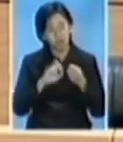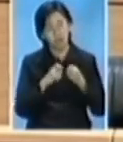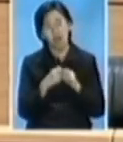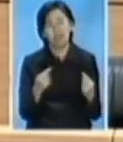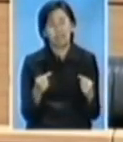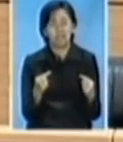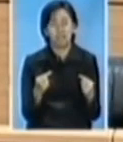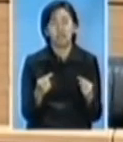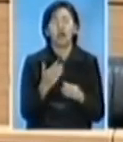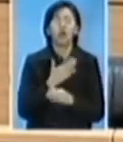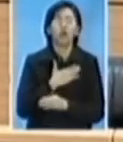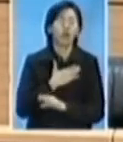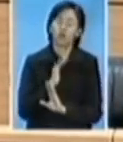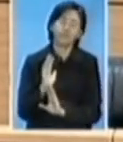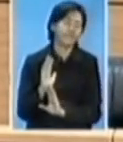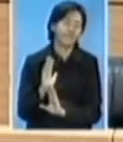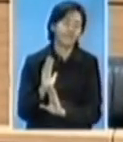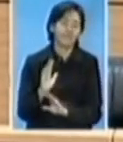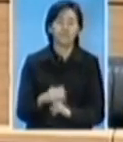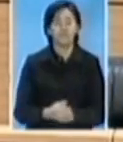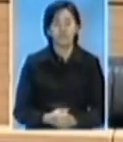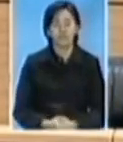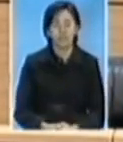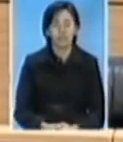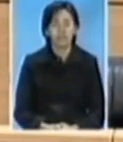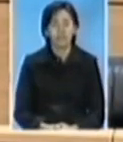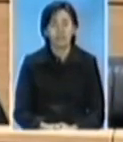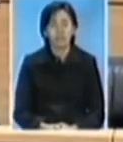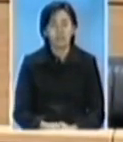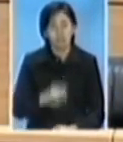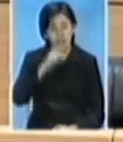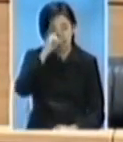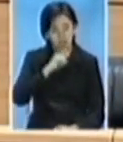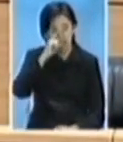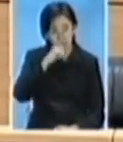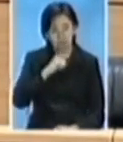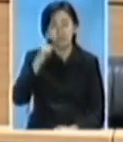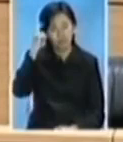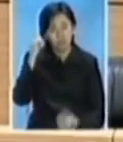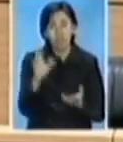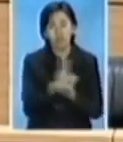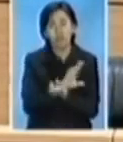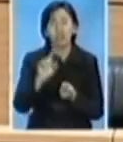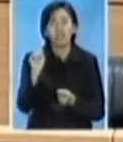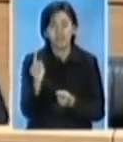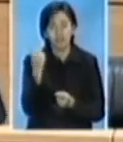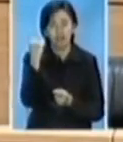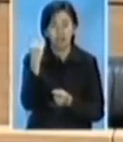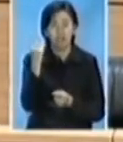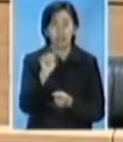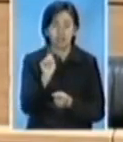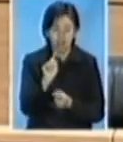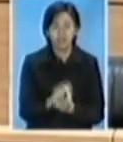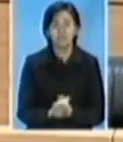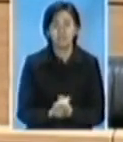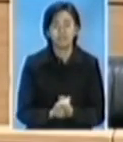ต์เรายังไม่ได้ตายขนาดนั้นดังนั้นสังคมไทยต้องเข้าใจเข้าสู่วัฒนธรรมใหม่ได้แล้วนั่นคือวั